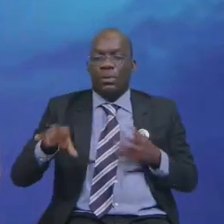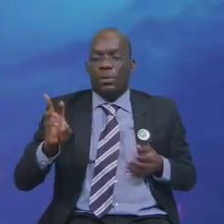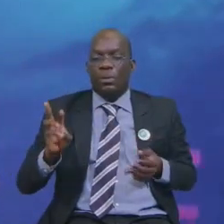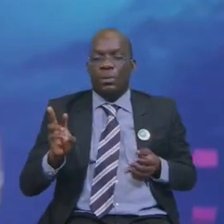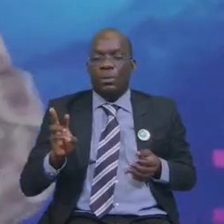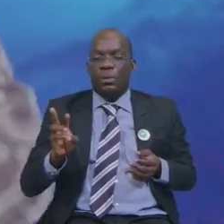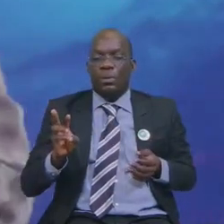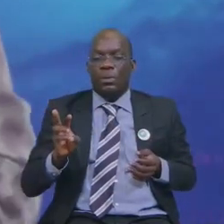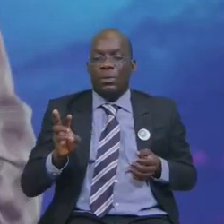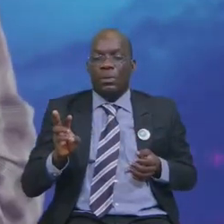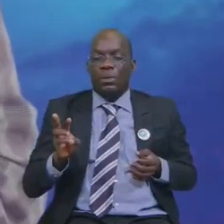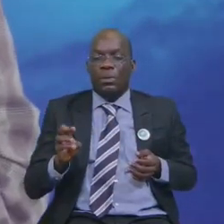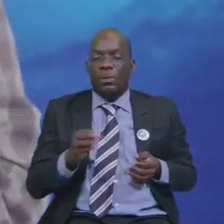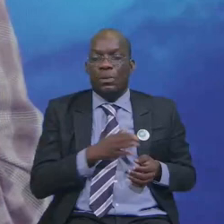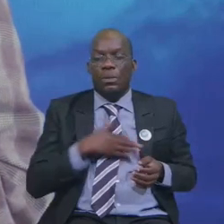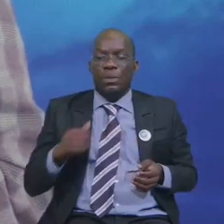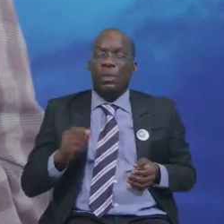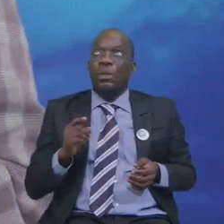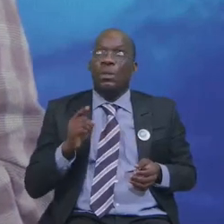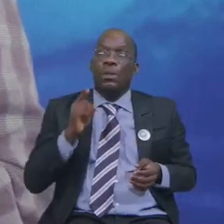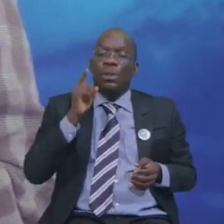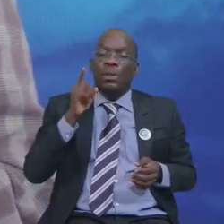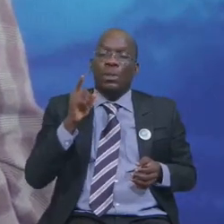après avoir dit cela